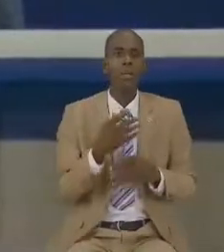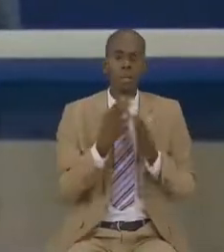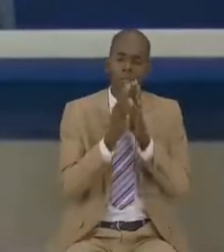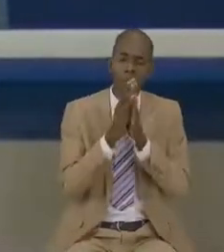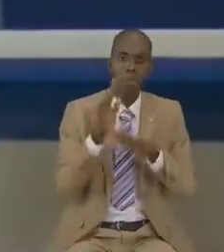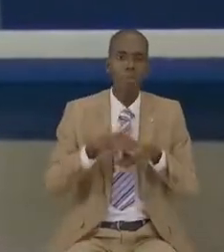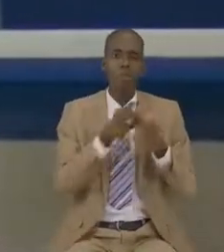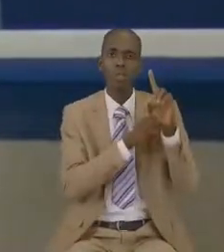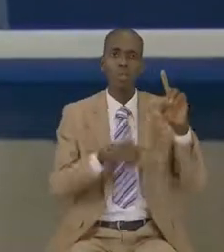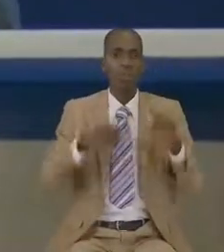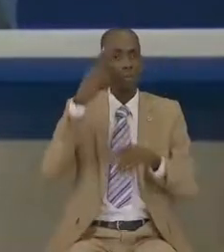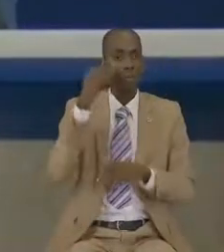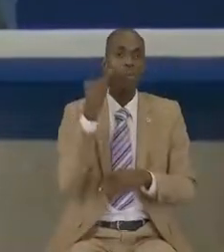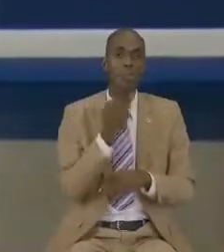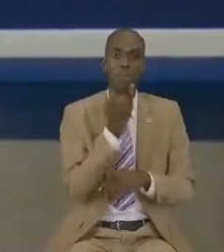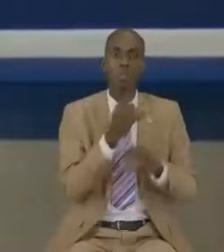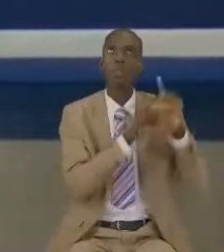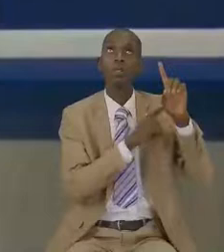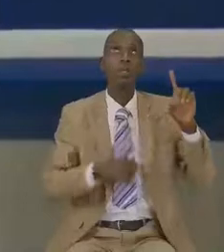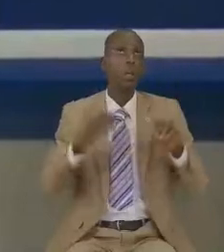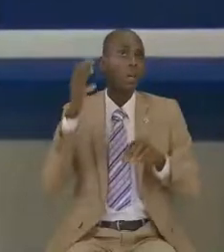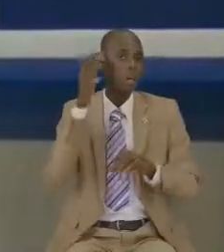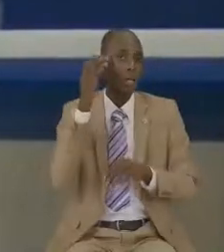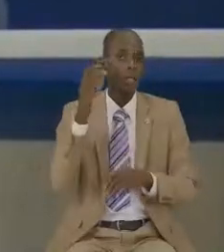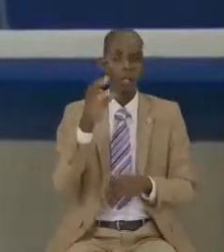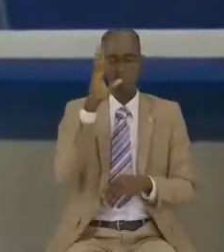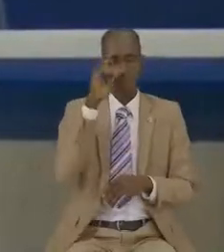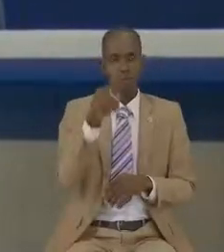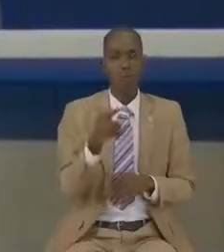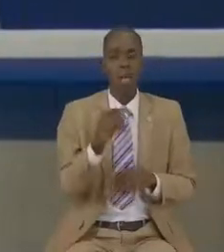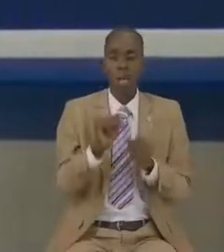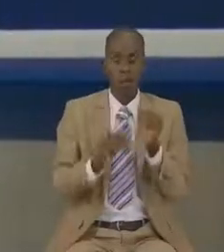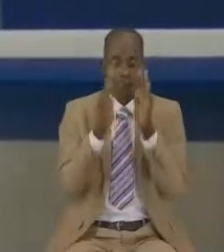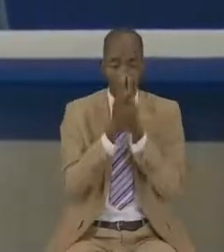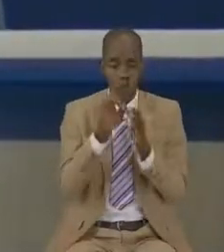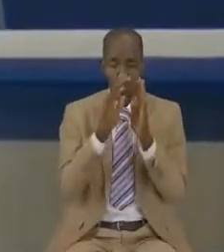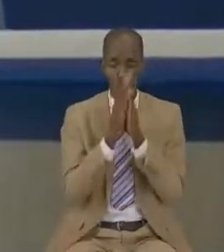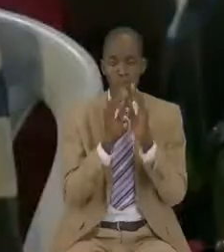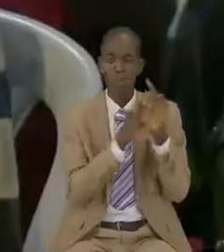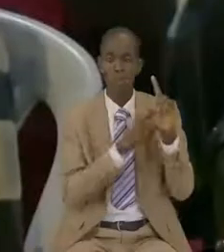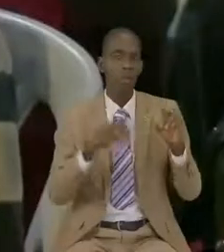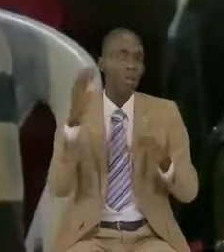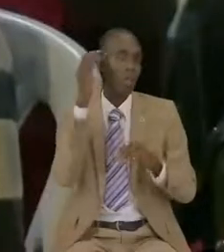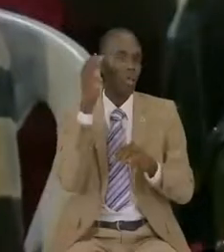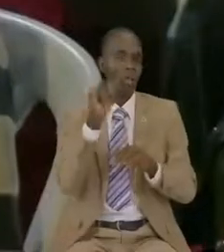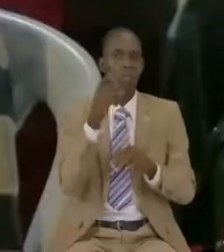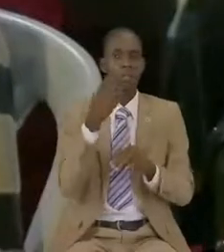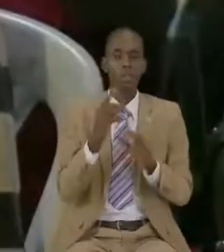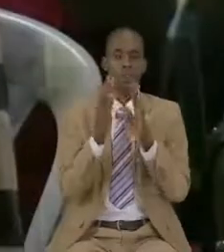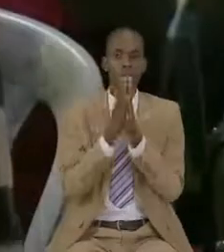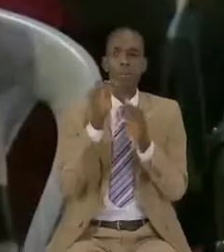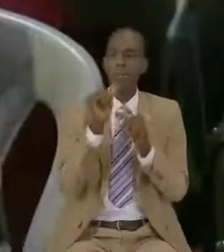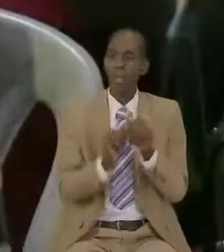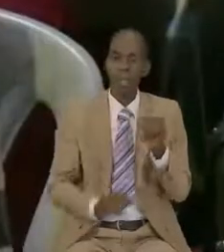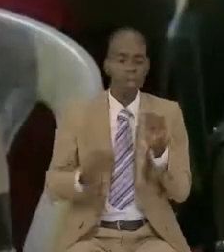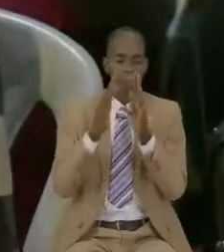l'exauça. Toute prière que nous allons faire ce soir, l'Éternel exaucera la prière. Toute prière que nous ferons pour